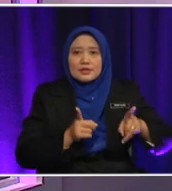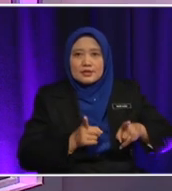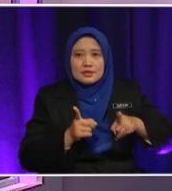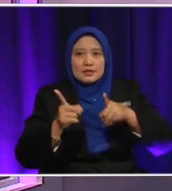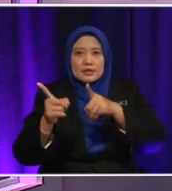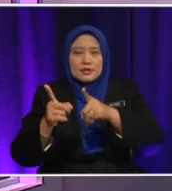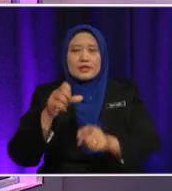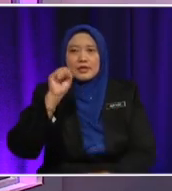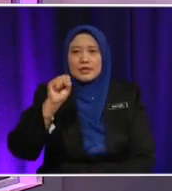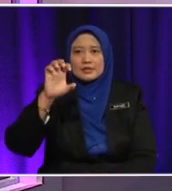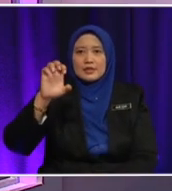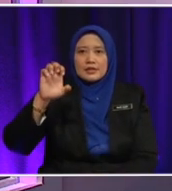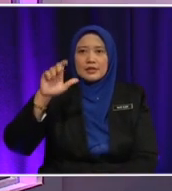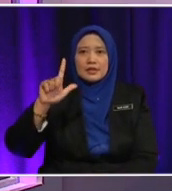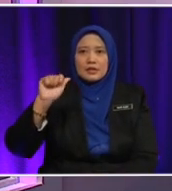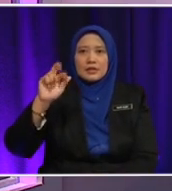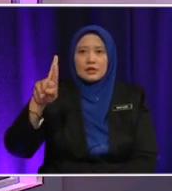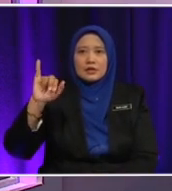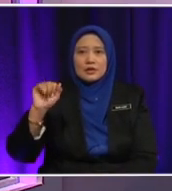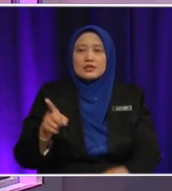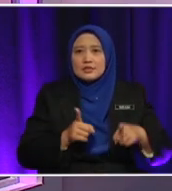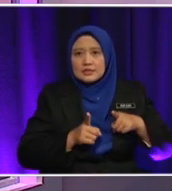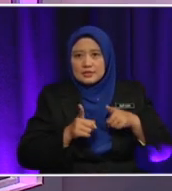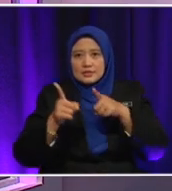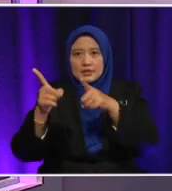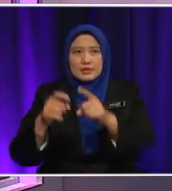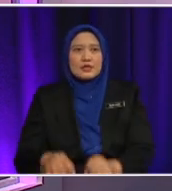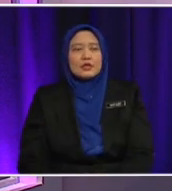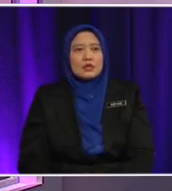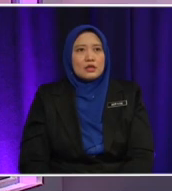Oke sedih apa yang kita Perasaan di sini